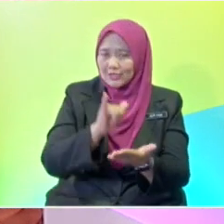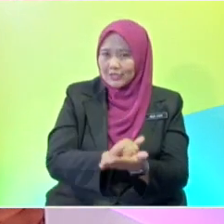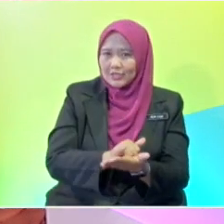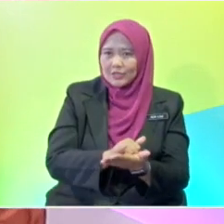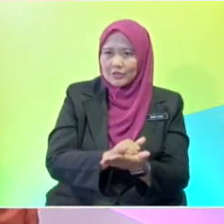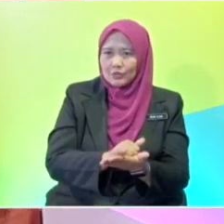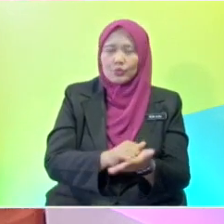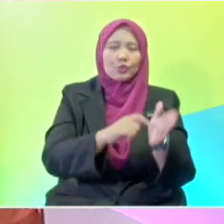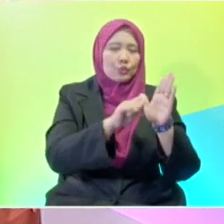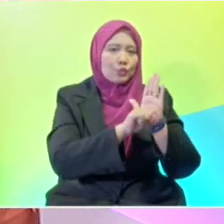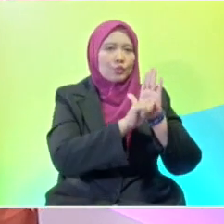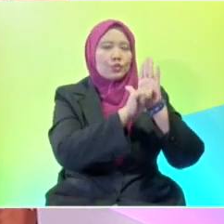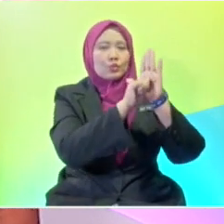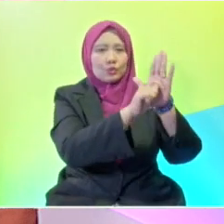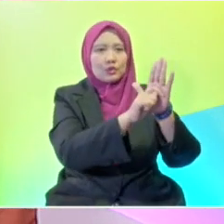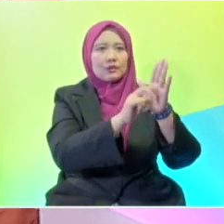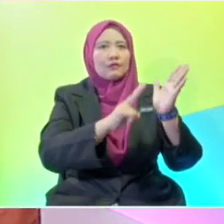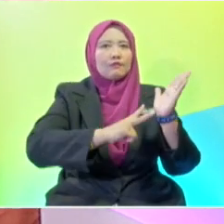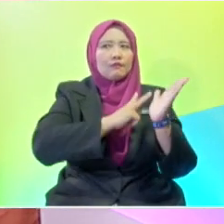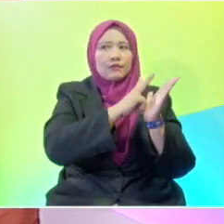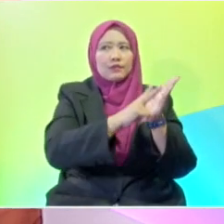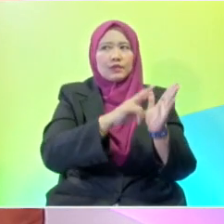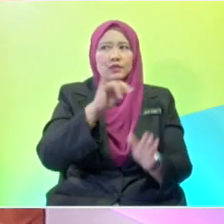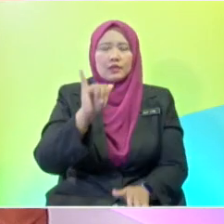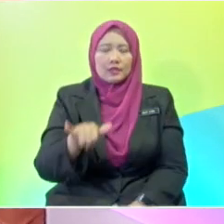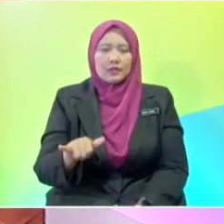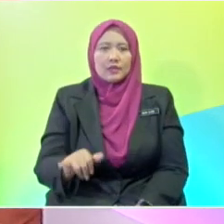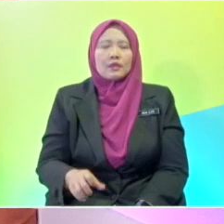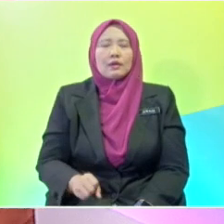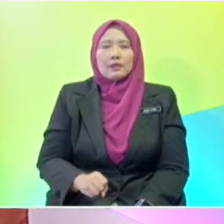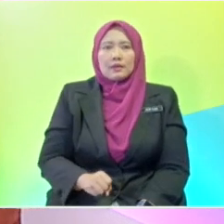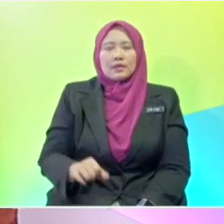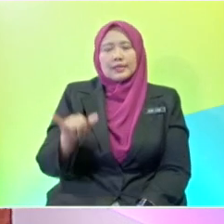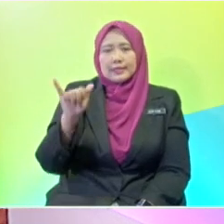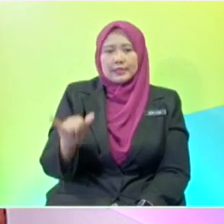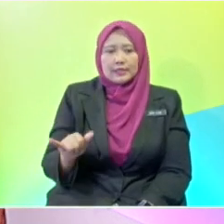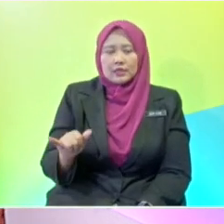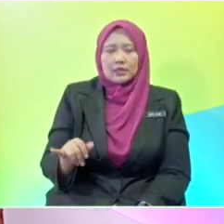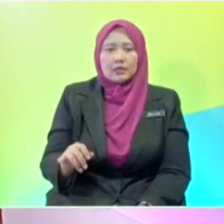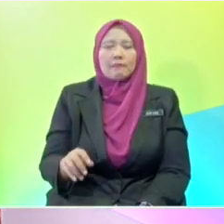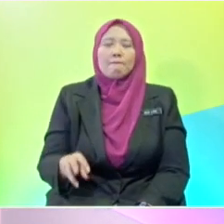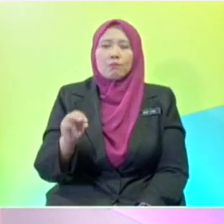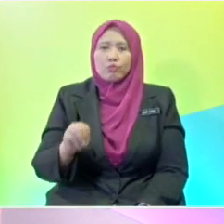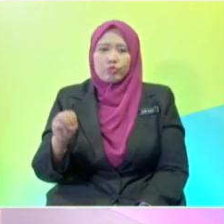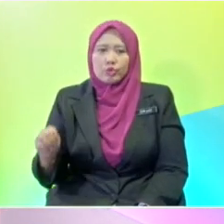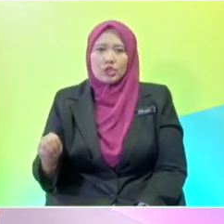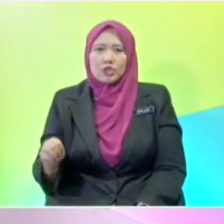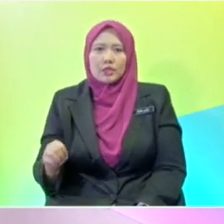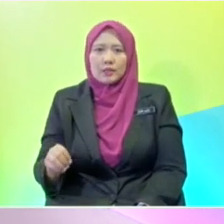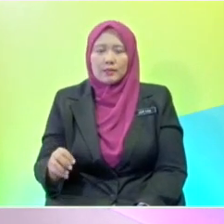tuntunan video yang memaparkan murid Saya sedang membentang dimensi